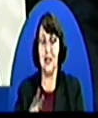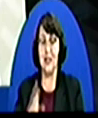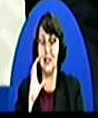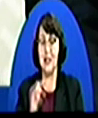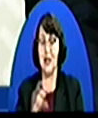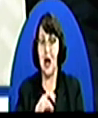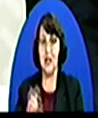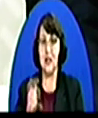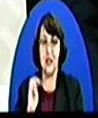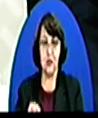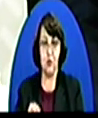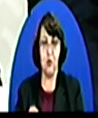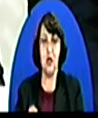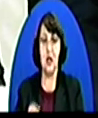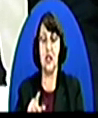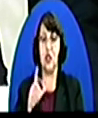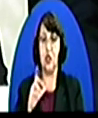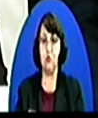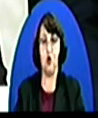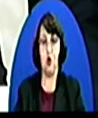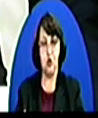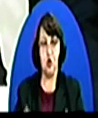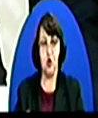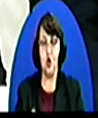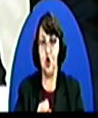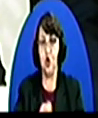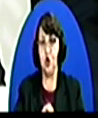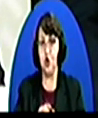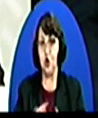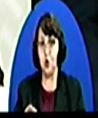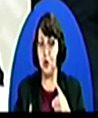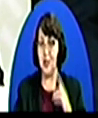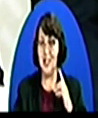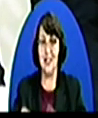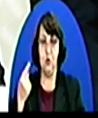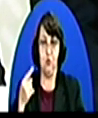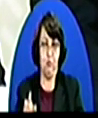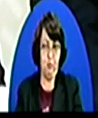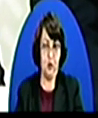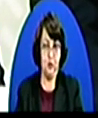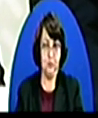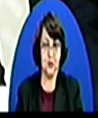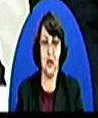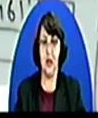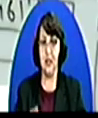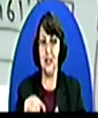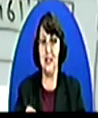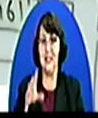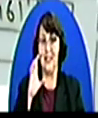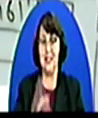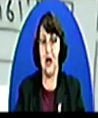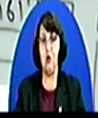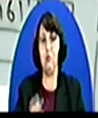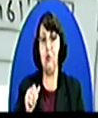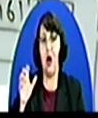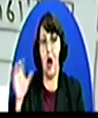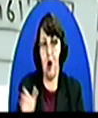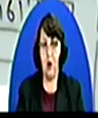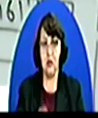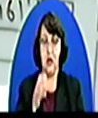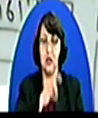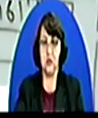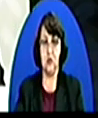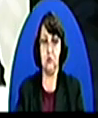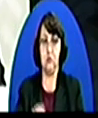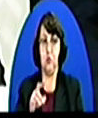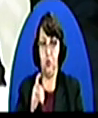тэтгэмж олгох тэр төрлүүдээс илүү олон боломжит бас тохиолдол үүсгэхэд энэ сангаасаа өөрөө авч ашиглах юм боломжийг бүрдүүлж